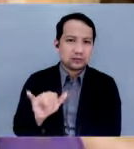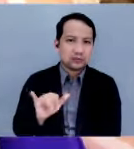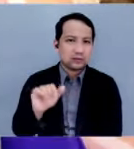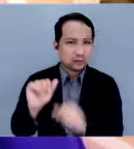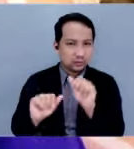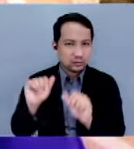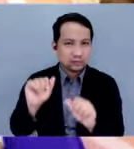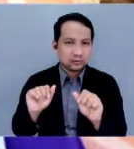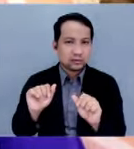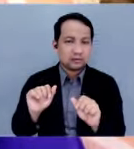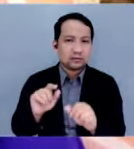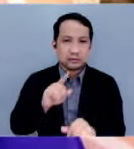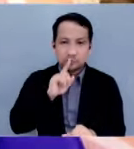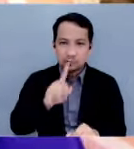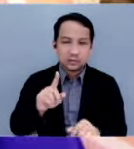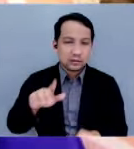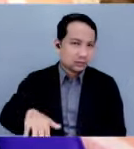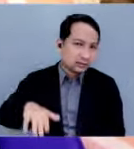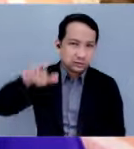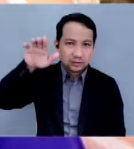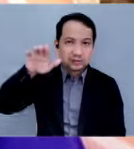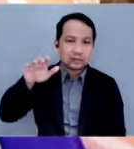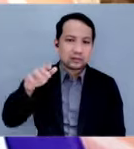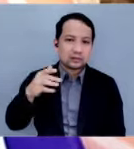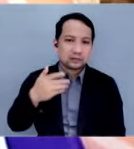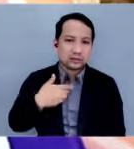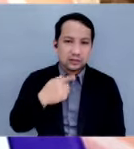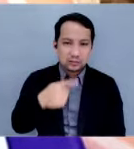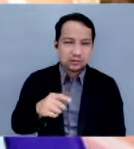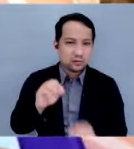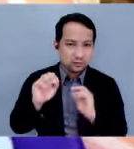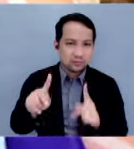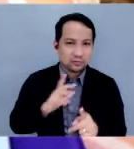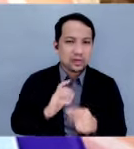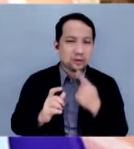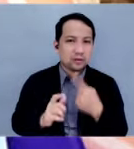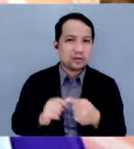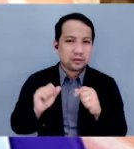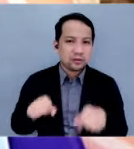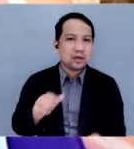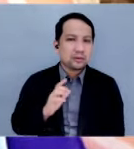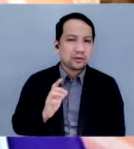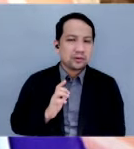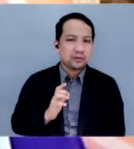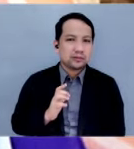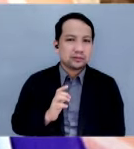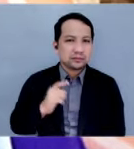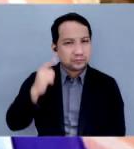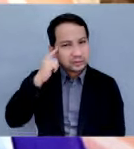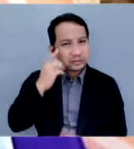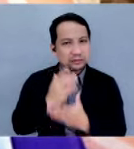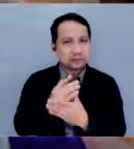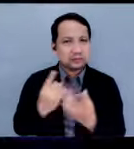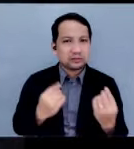talagang hanggang lumaki po siya, hanggang palang sabi ng doktor na okay na siya. Doon pa lang po kami mag-i-stop.